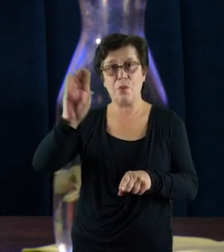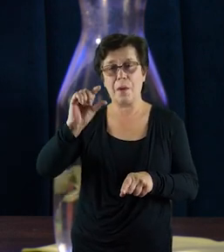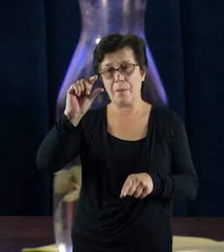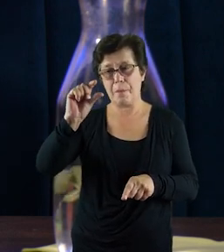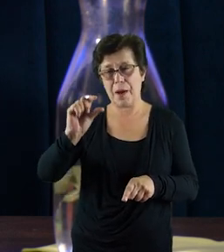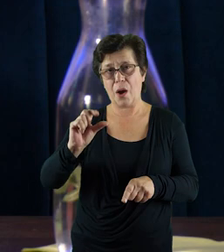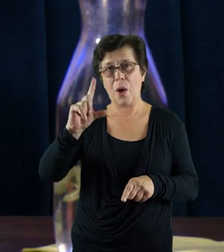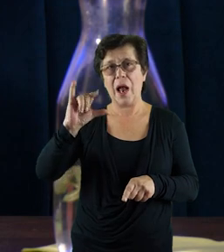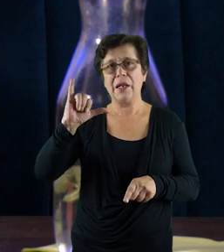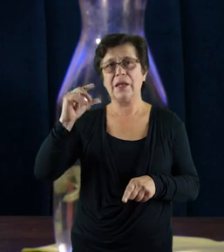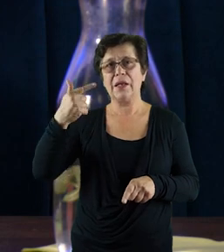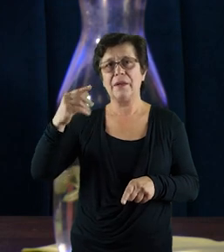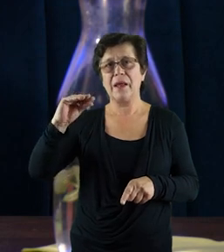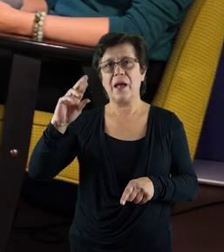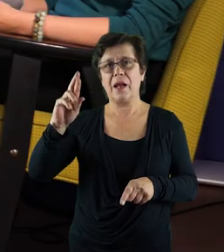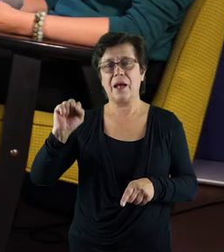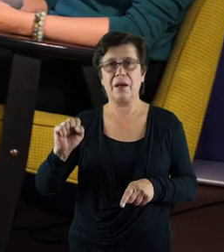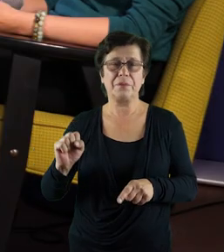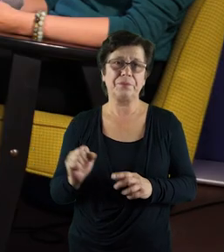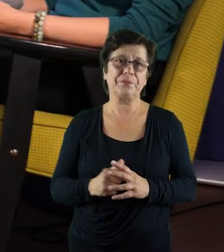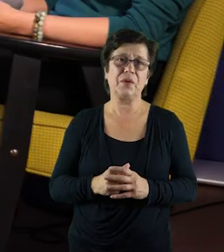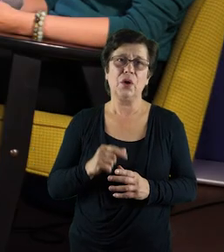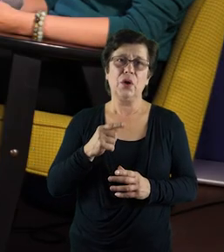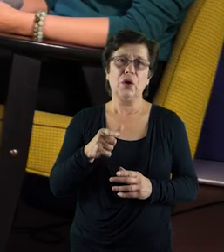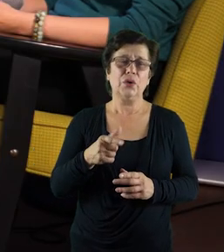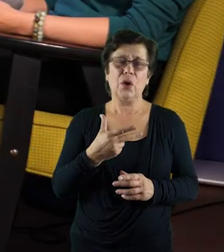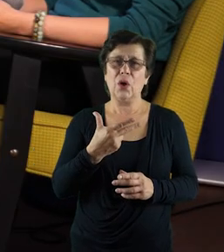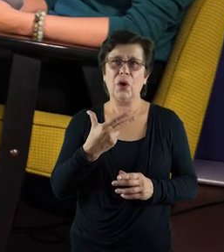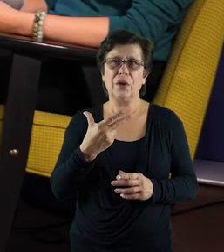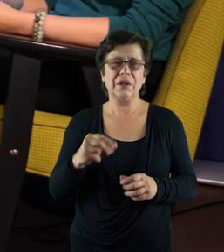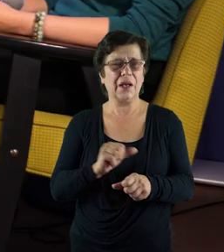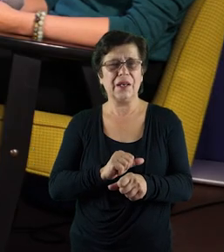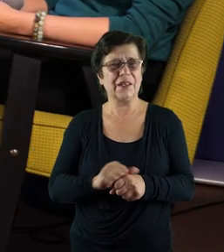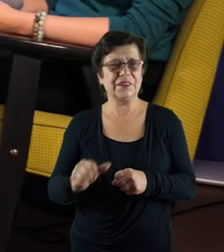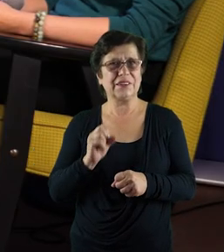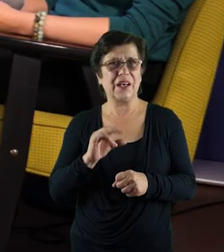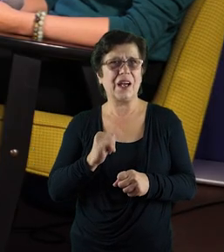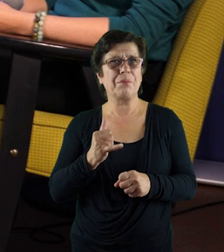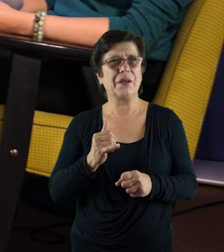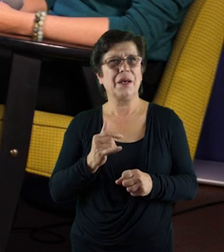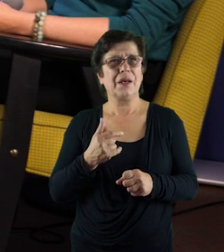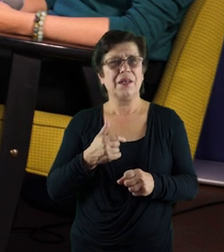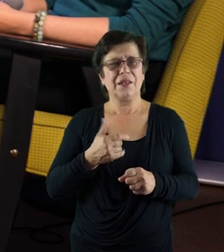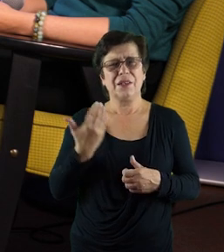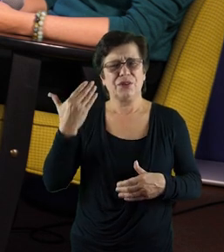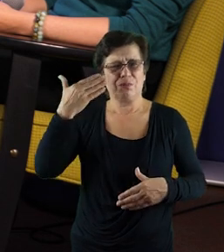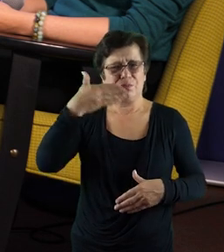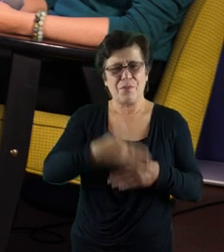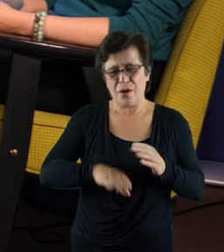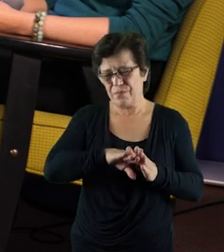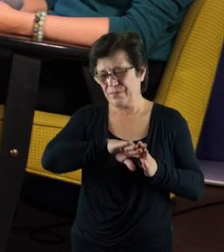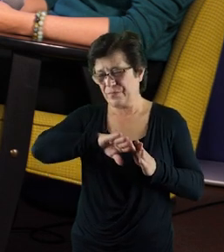który właściwie pojawia się w podobnym kontekście, więc jakby to nie jest tak, że on zupełnie się od tej religii odgradza. Ona gdzieś tam jest i on widzi, że ona